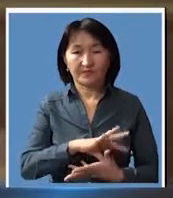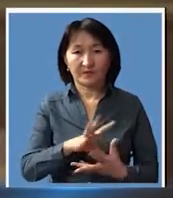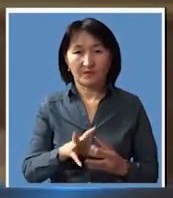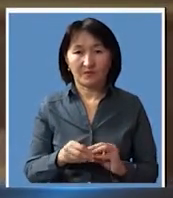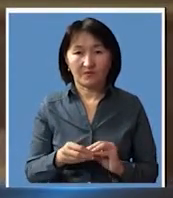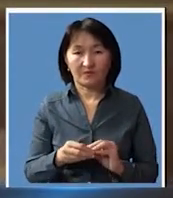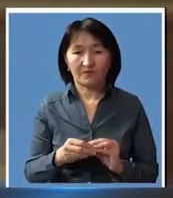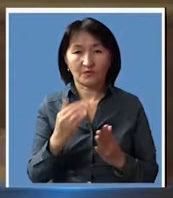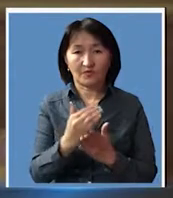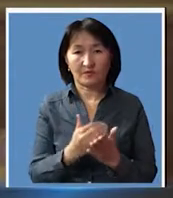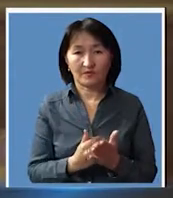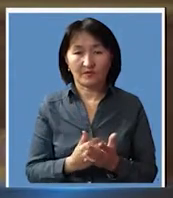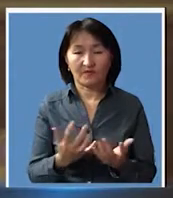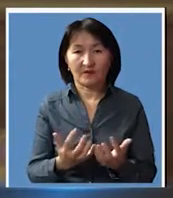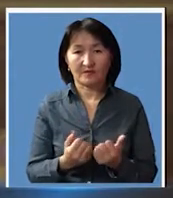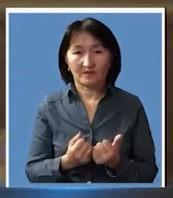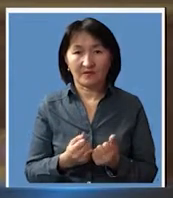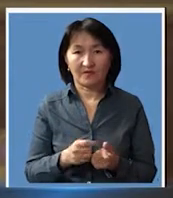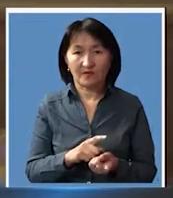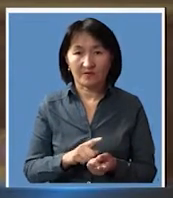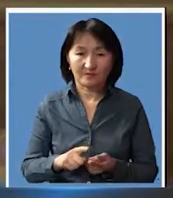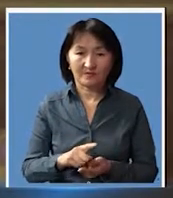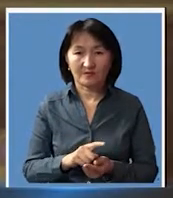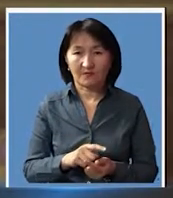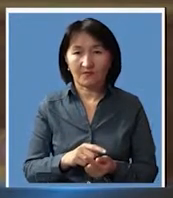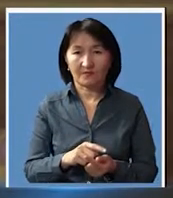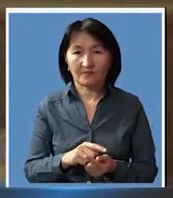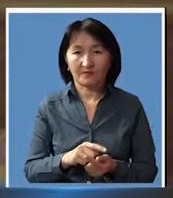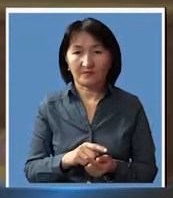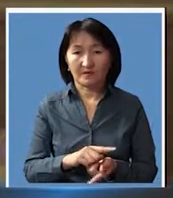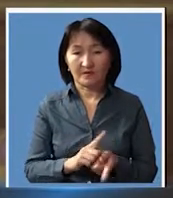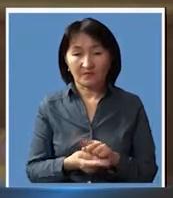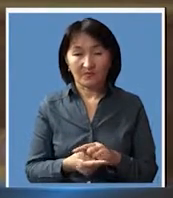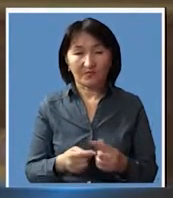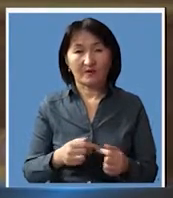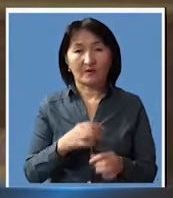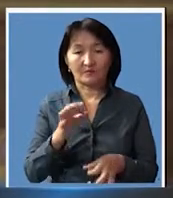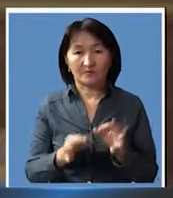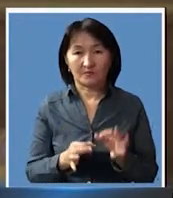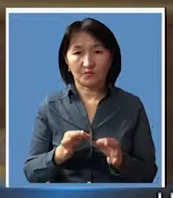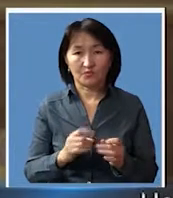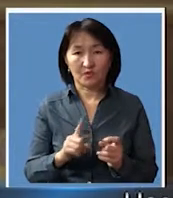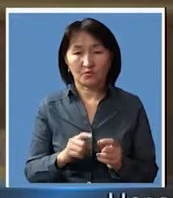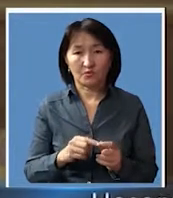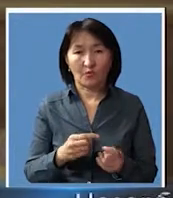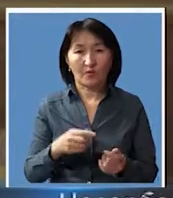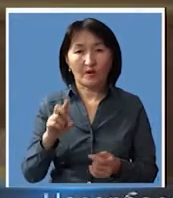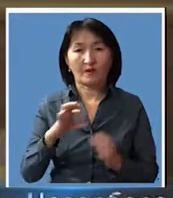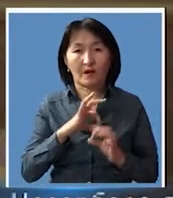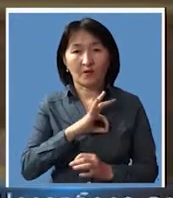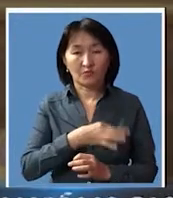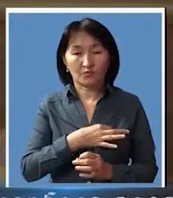системы требуют реформирования представительства в судах, чтобы юридические услуги были оказаны